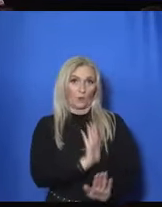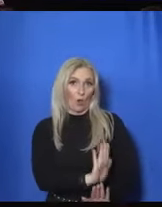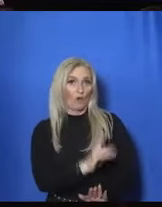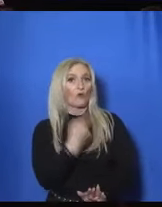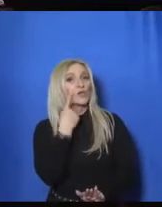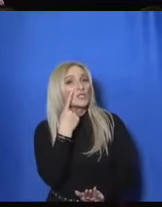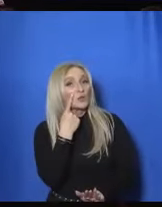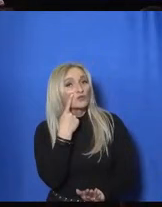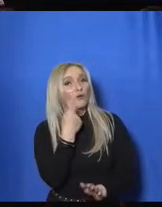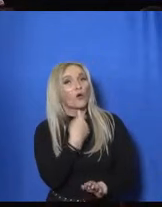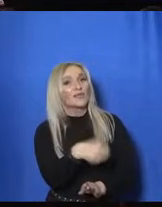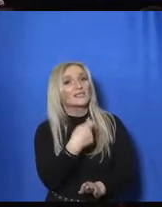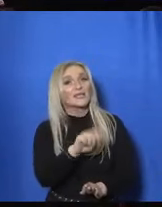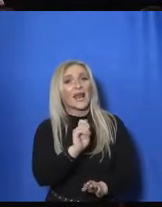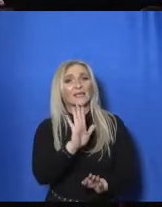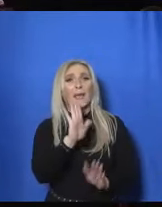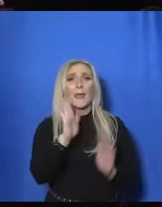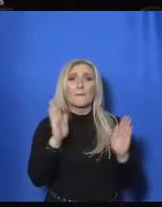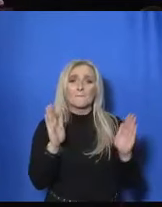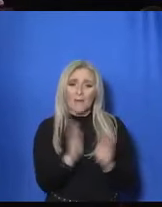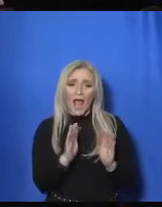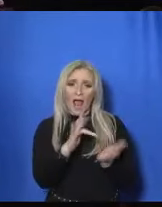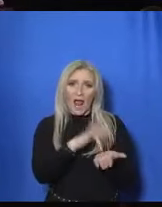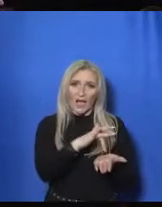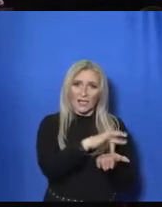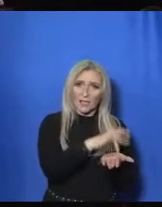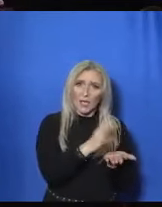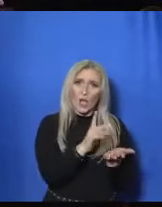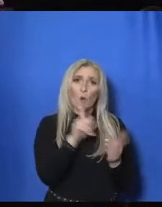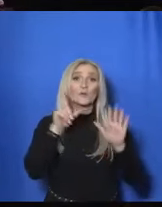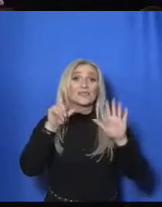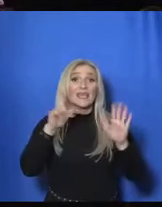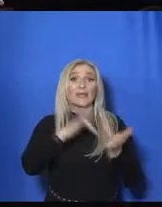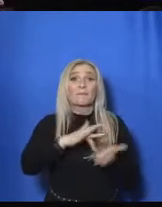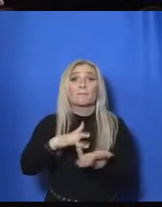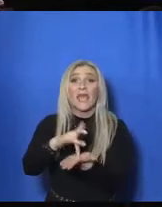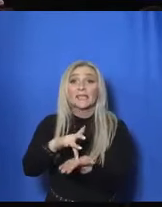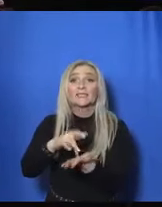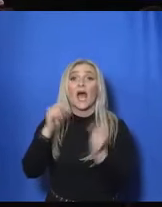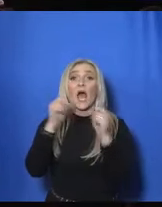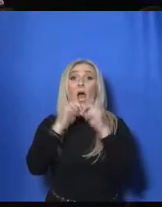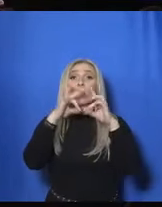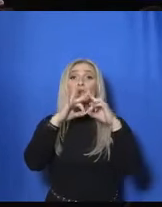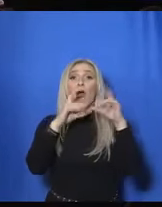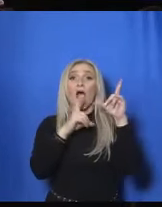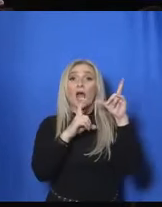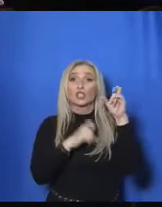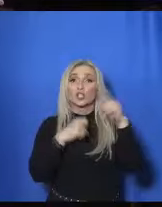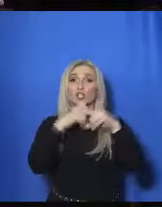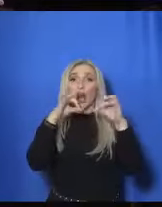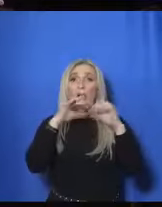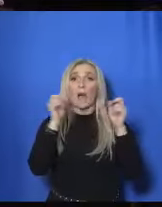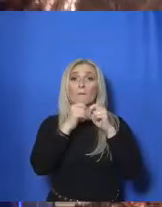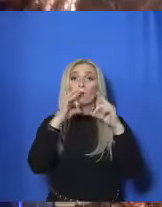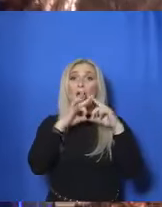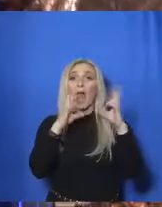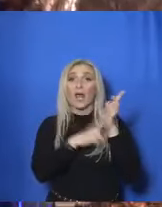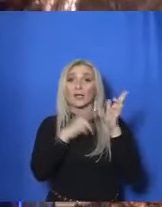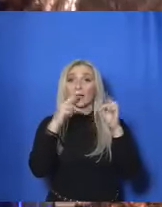iskustvo izgradnjom malih matica u 7 naseljenih mjesta u Bačkoj, Banatu i